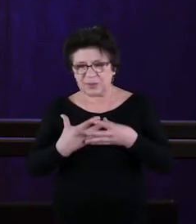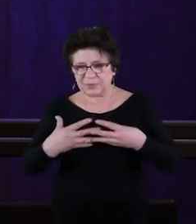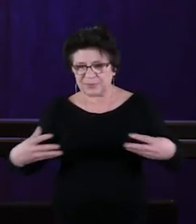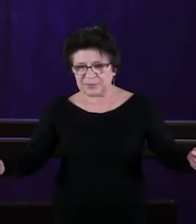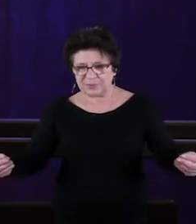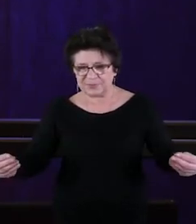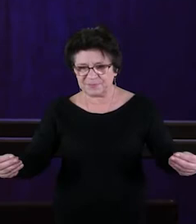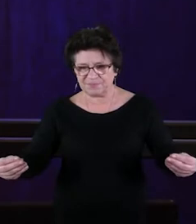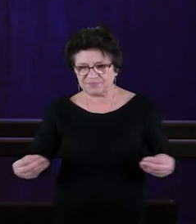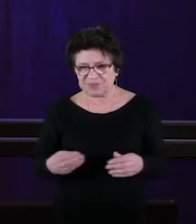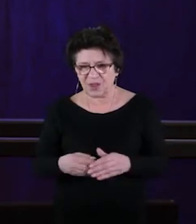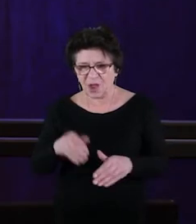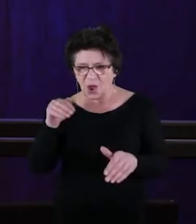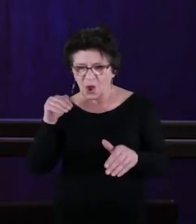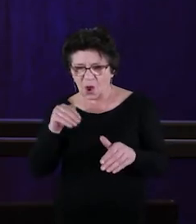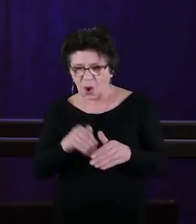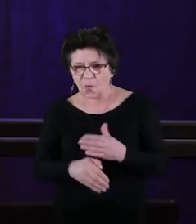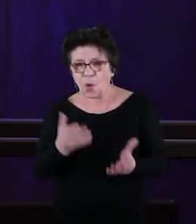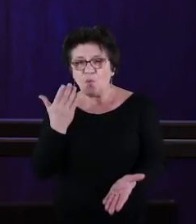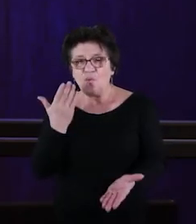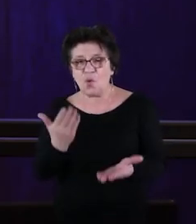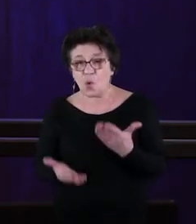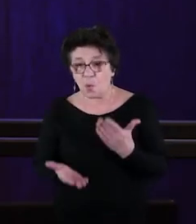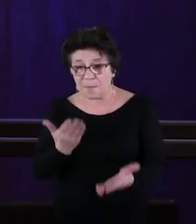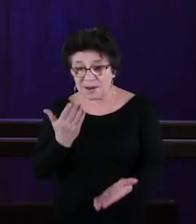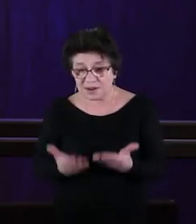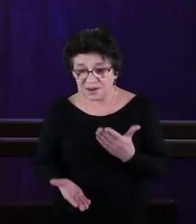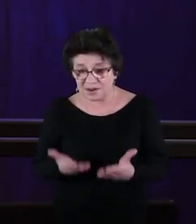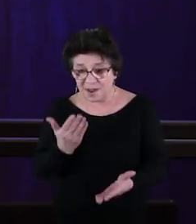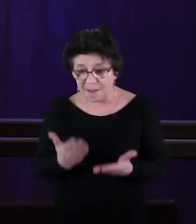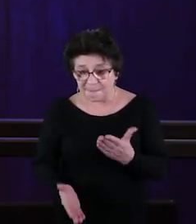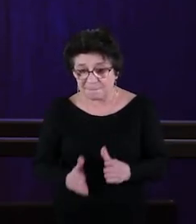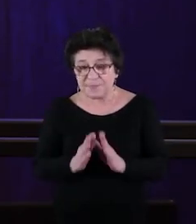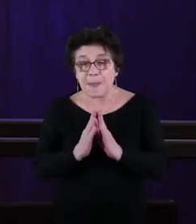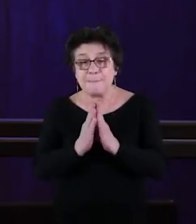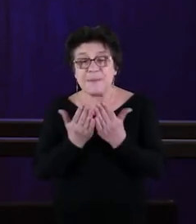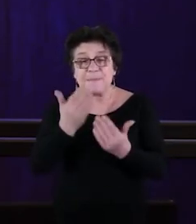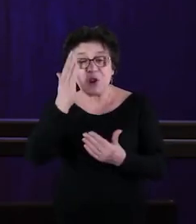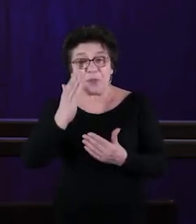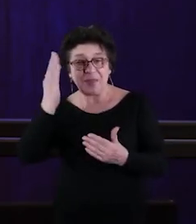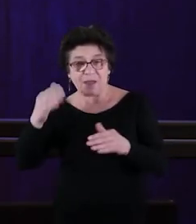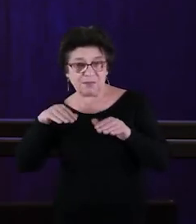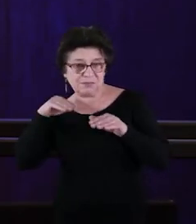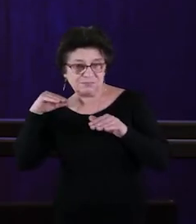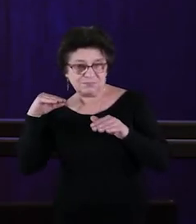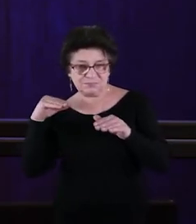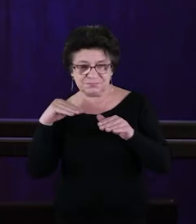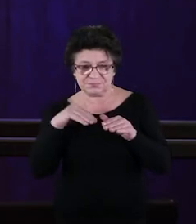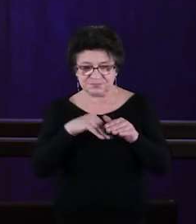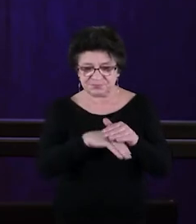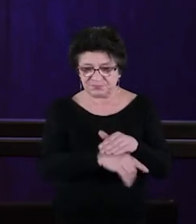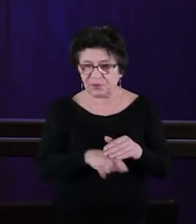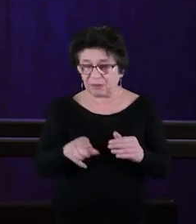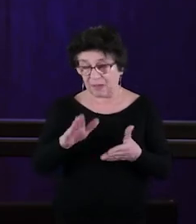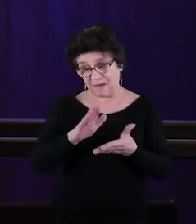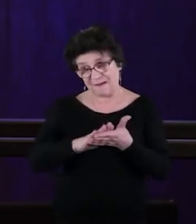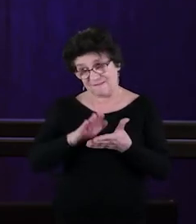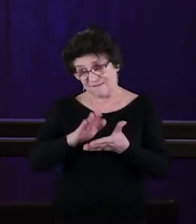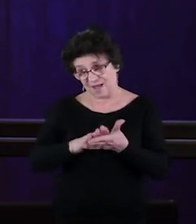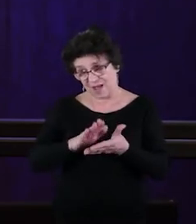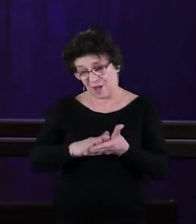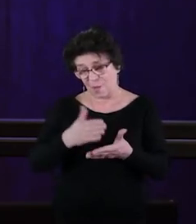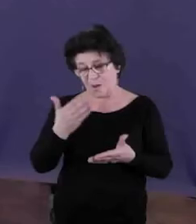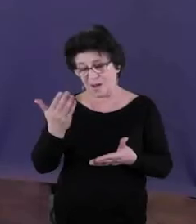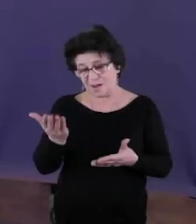wywieźli przechowywali w Lublinie w bibliotece więc naprawdę wielka chwała i tym którzy